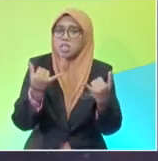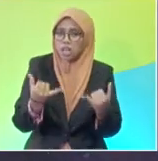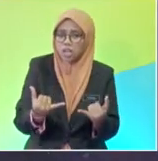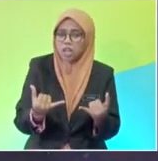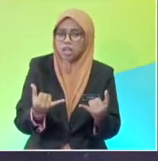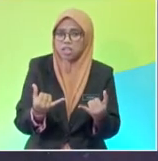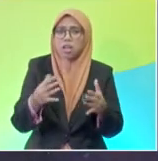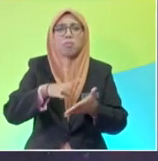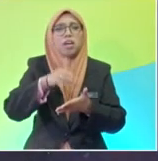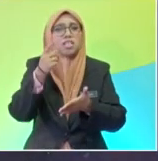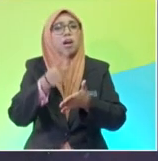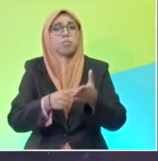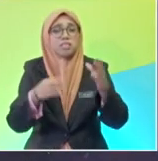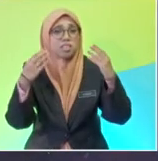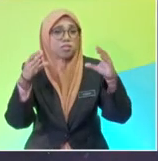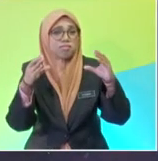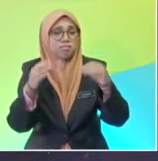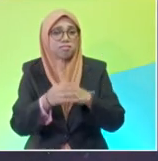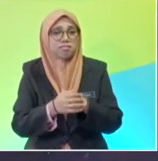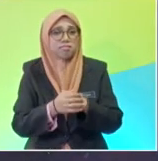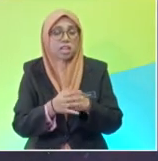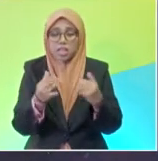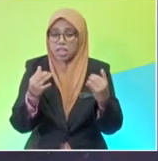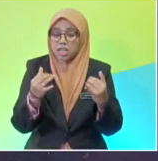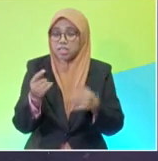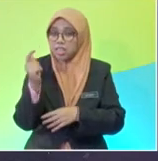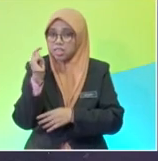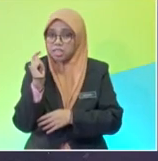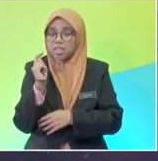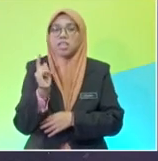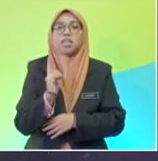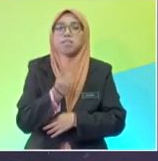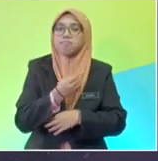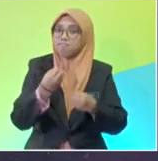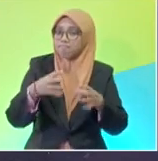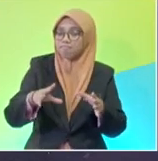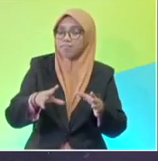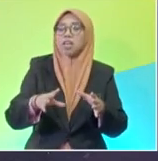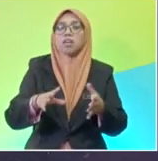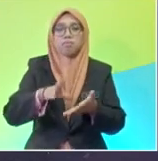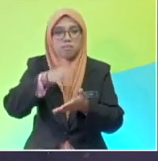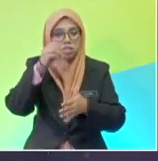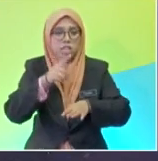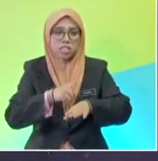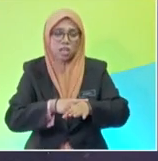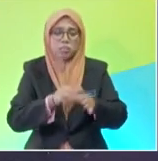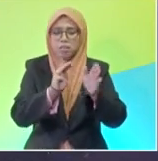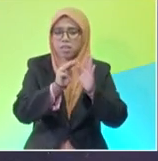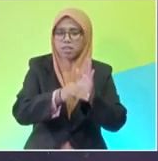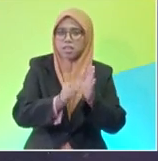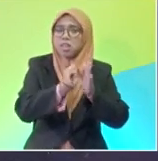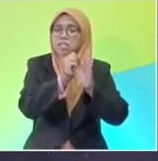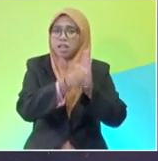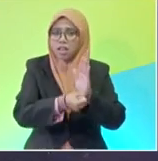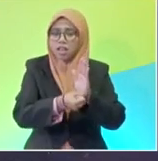cikgu? Kita dah belajar jam, belajar masa. Kan dia berlalu kan? Bila saat jadi minit, minit jadi jam, jam jadi